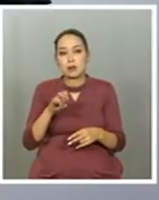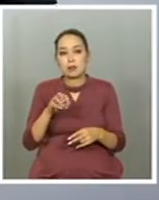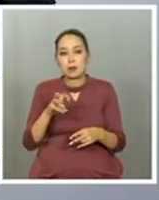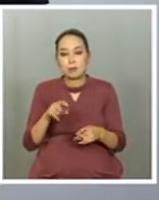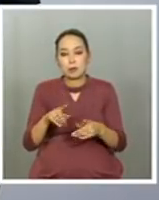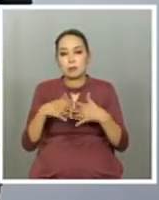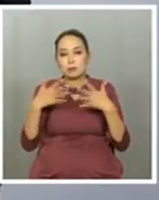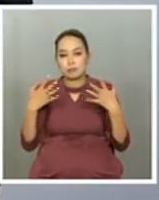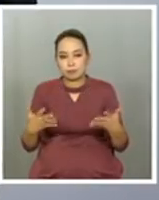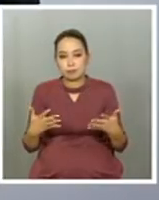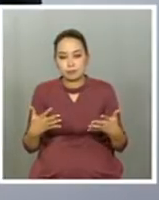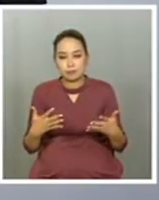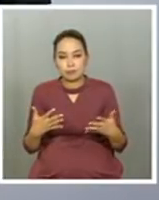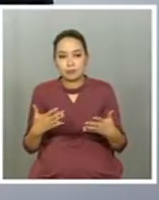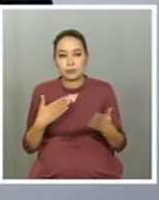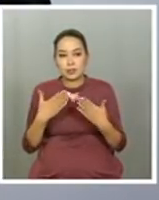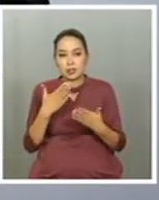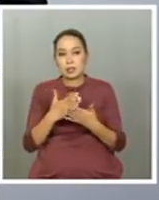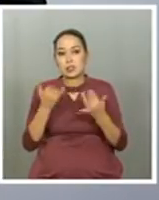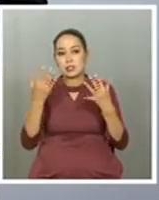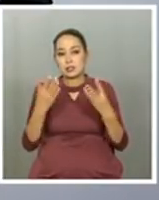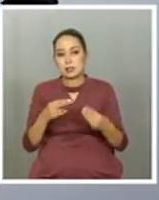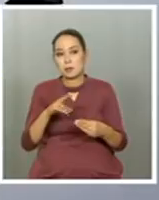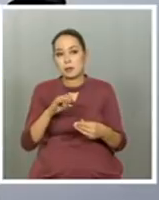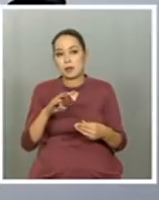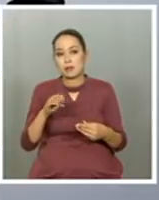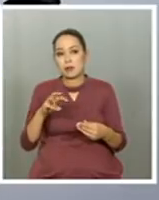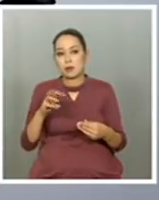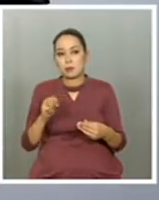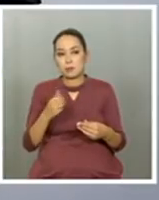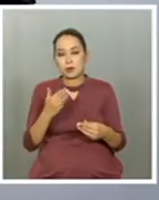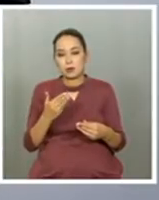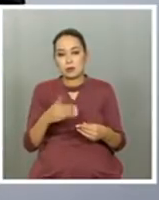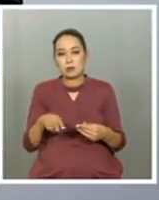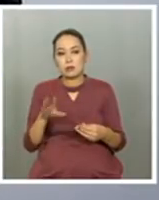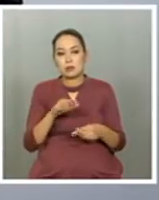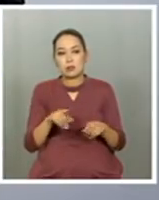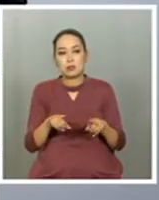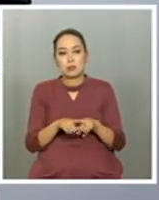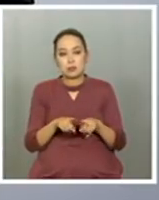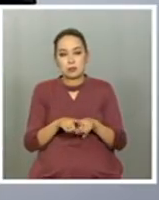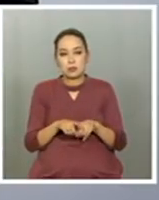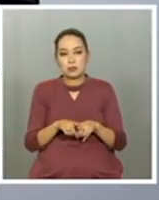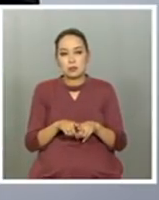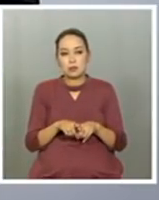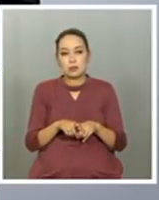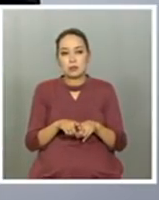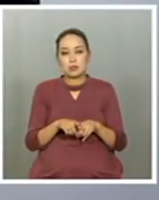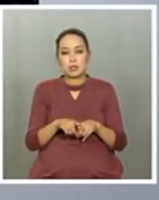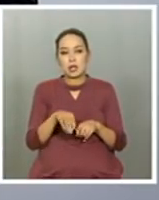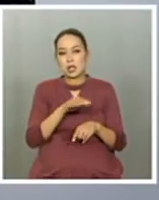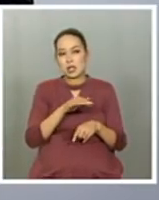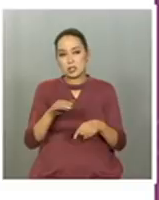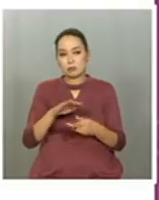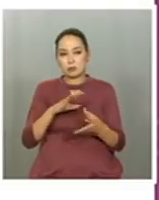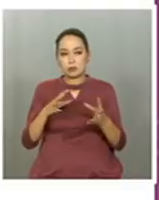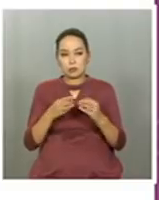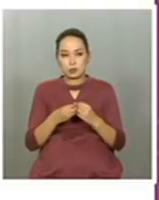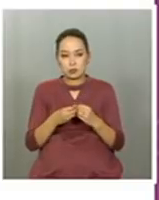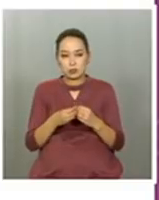келеді. Ал енді қазіргі таңда Панаманың ұлттық ақшасы бальбао болса да, ол ресми түрде